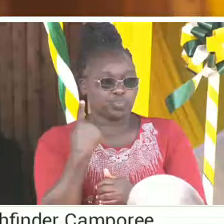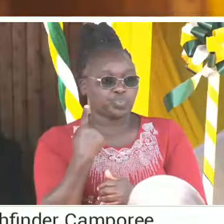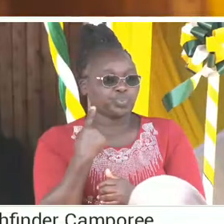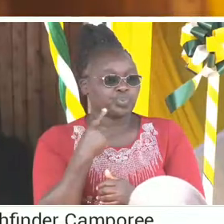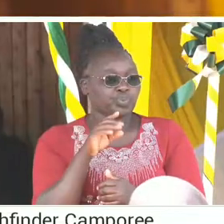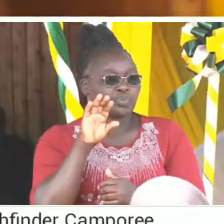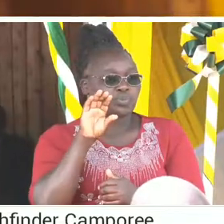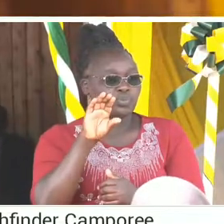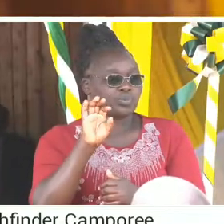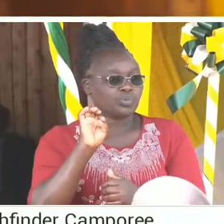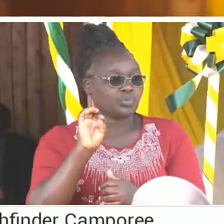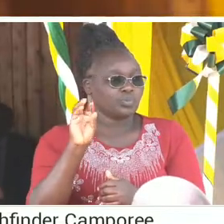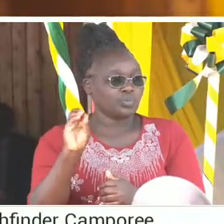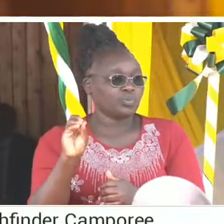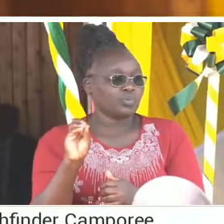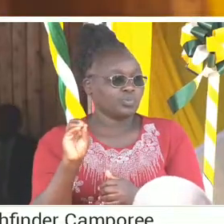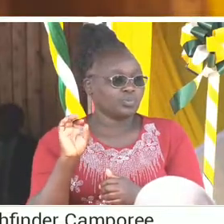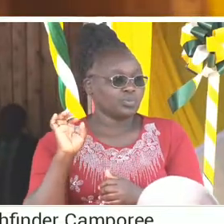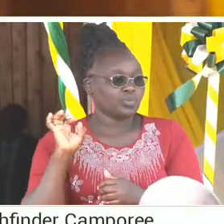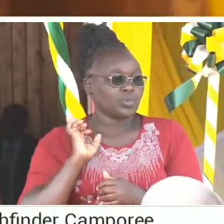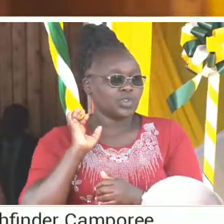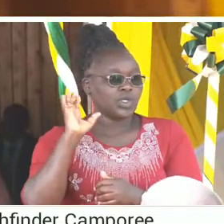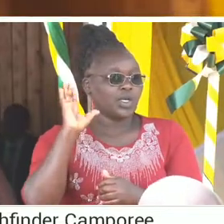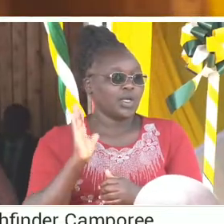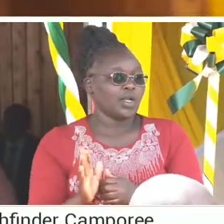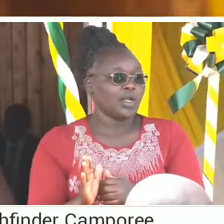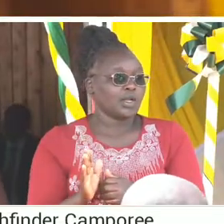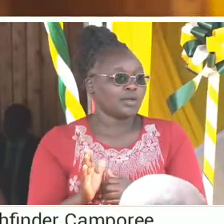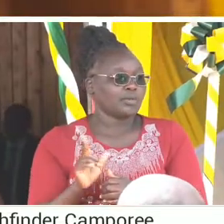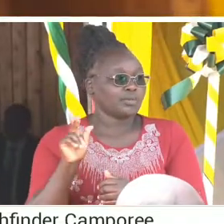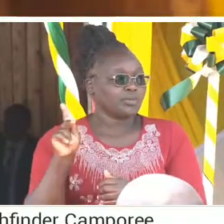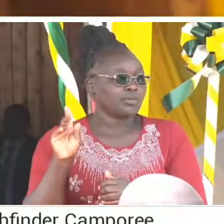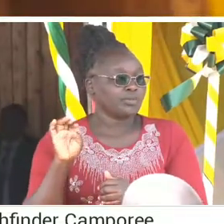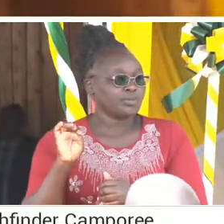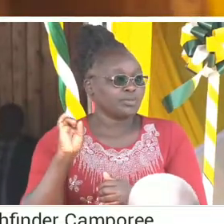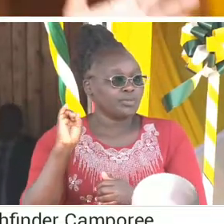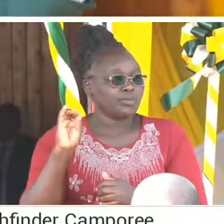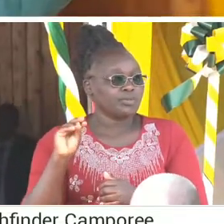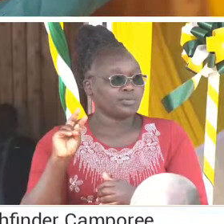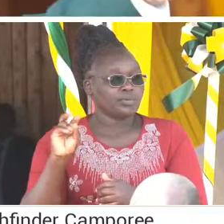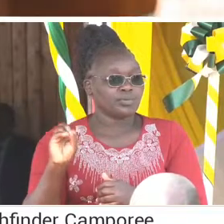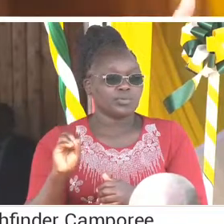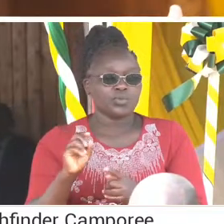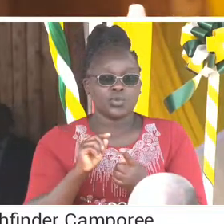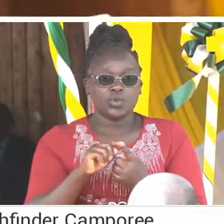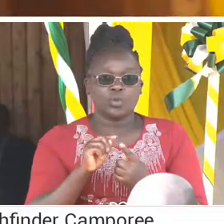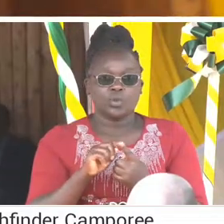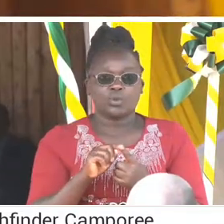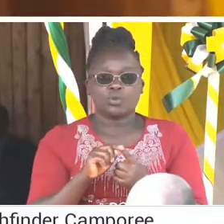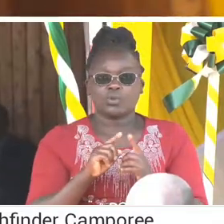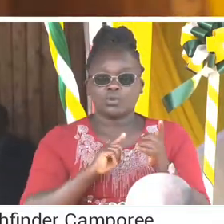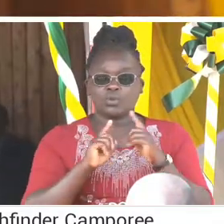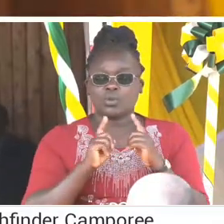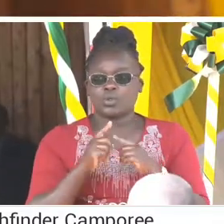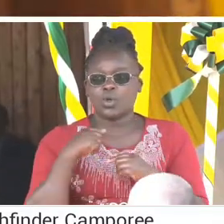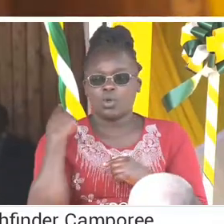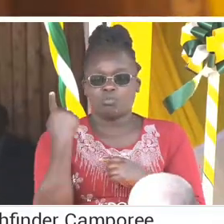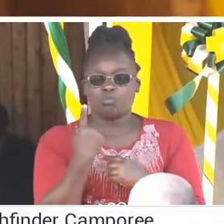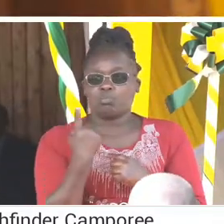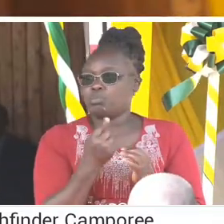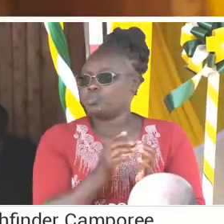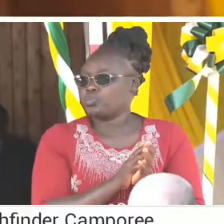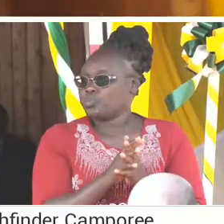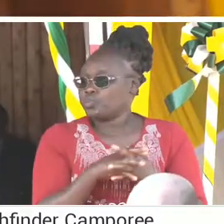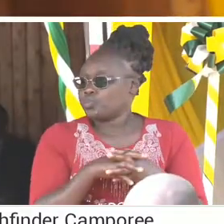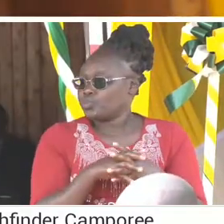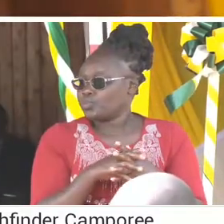ukuje mbele hapa aweze kutoa salamu na kusema neno moja tu kwa niaba ya viongozi hao wote.